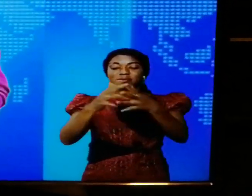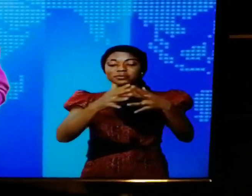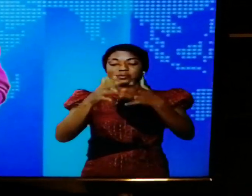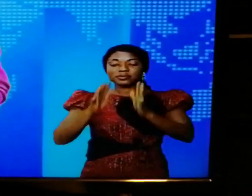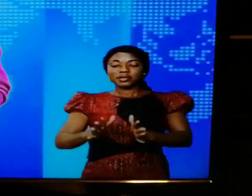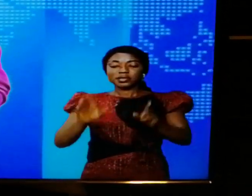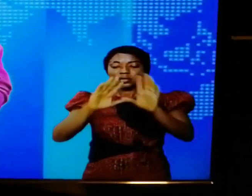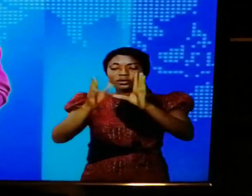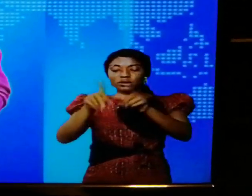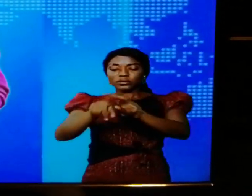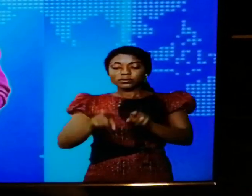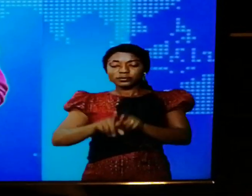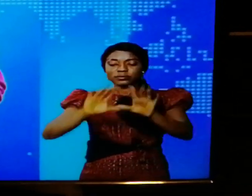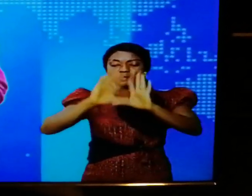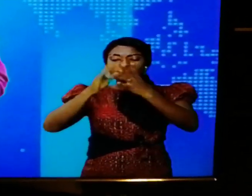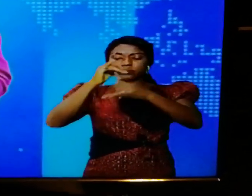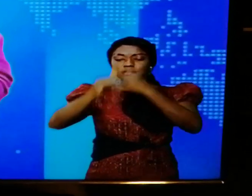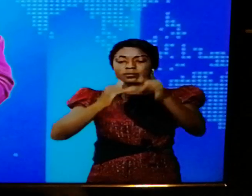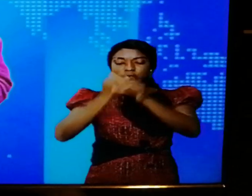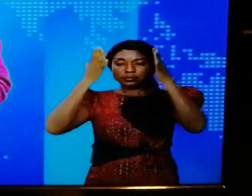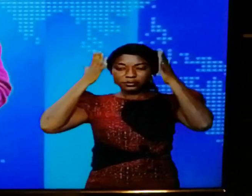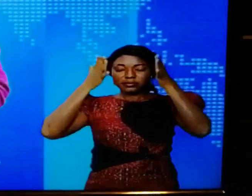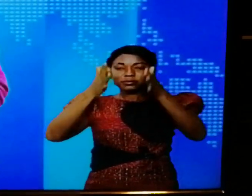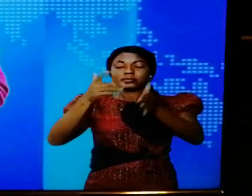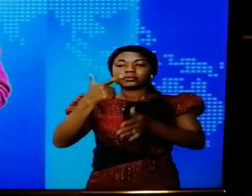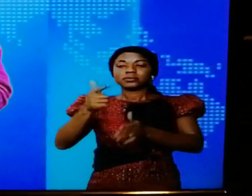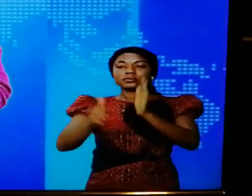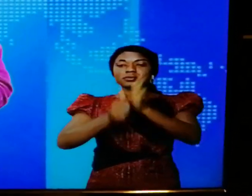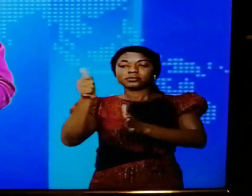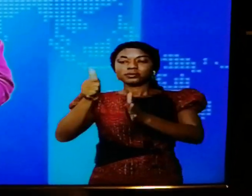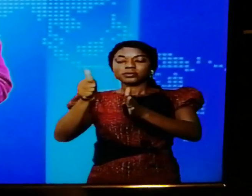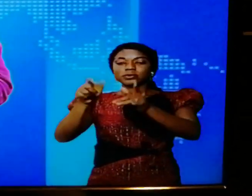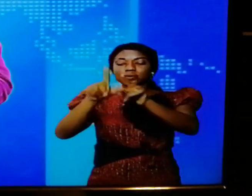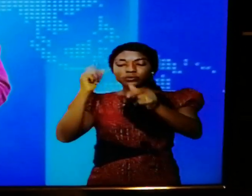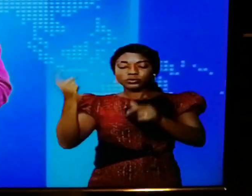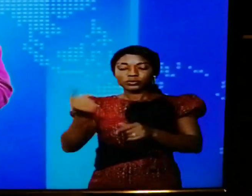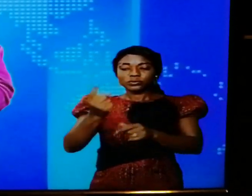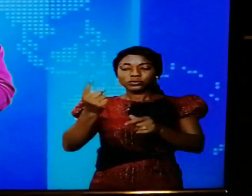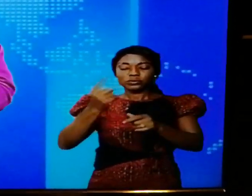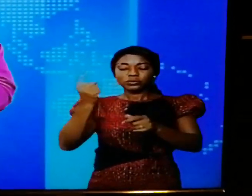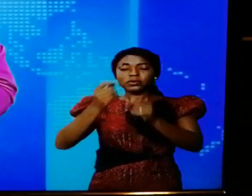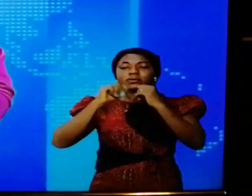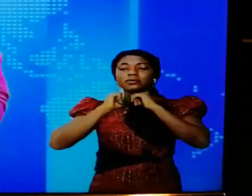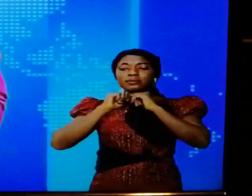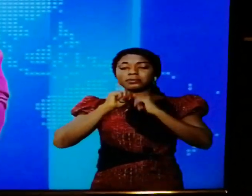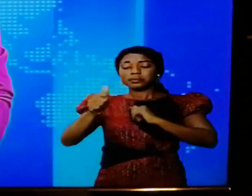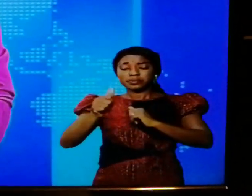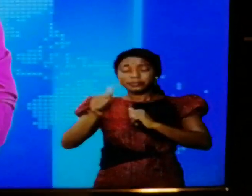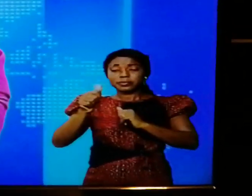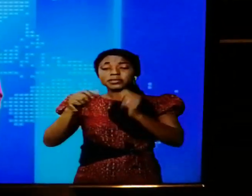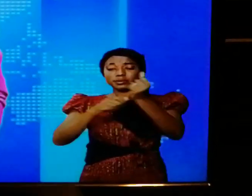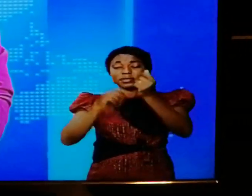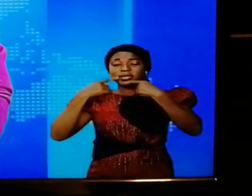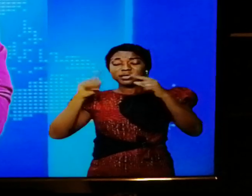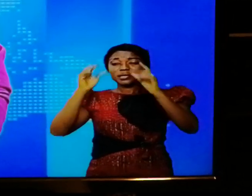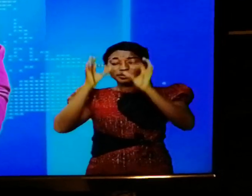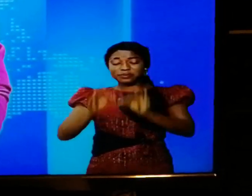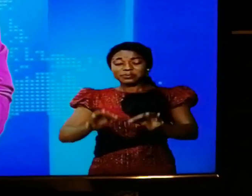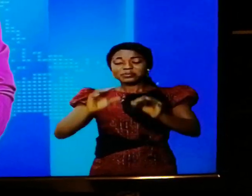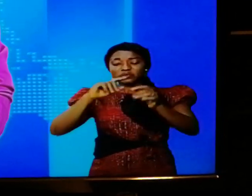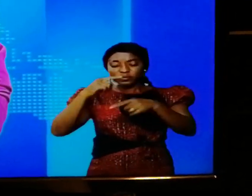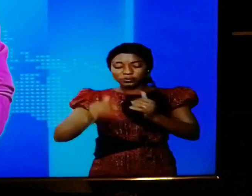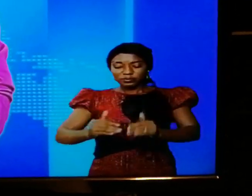retient l'attention du monde au lendemain du 3 novembre. Toujours pas de vainqueurs. Les dépouillements sont en cours à